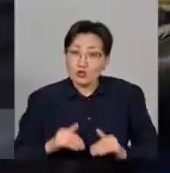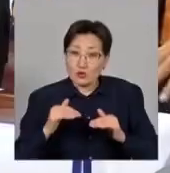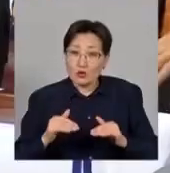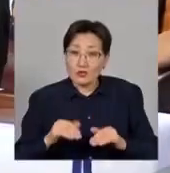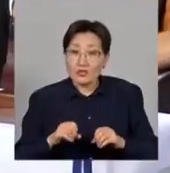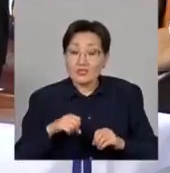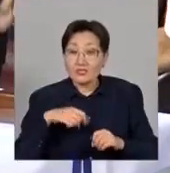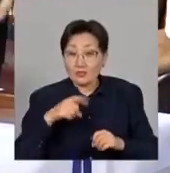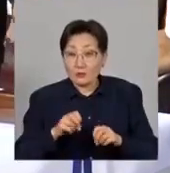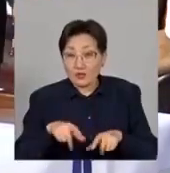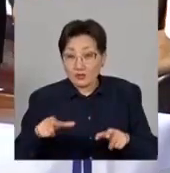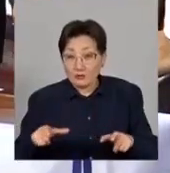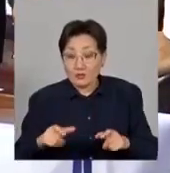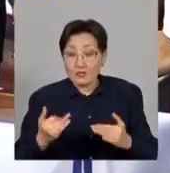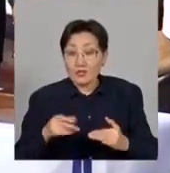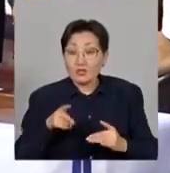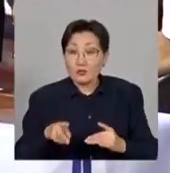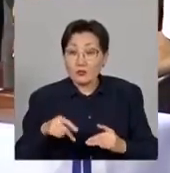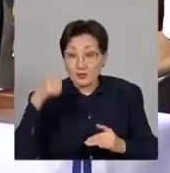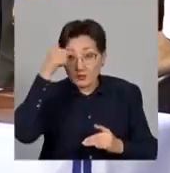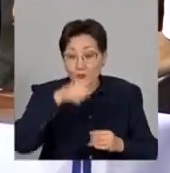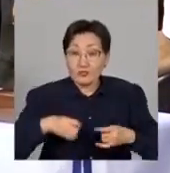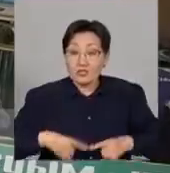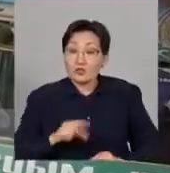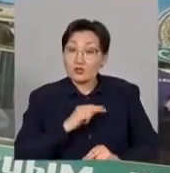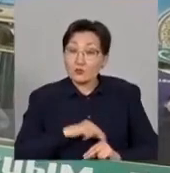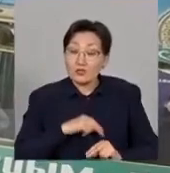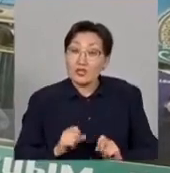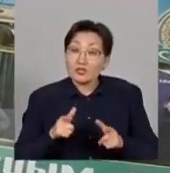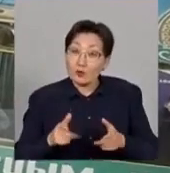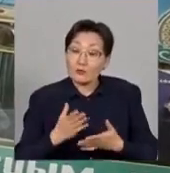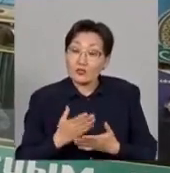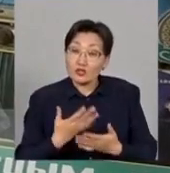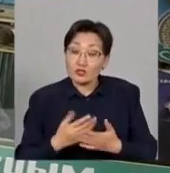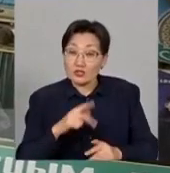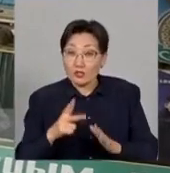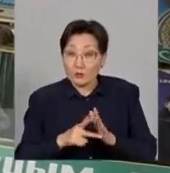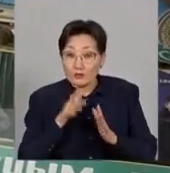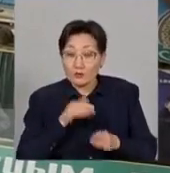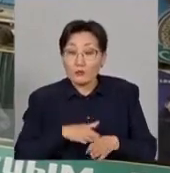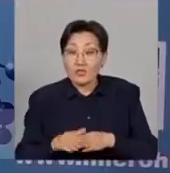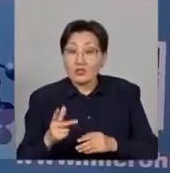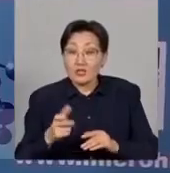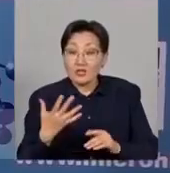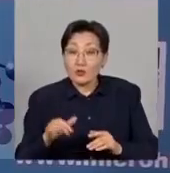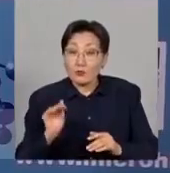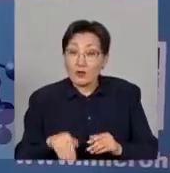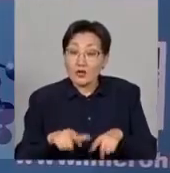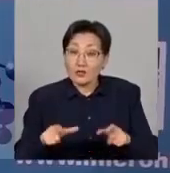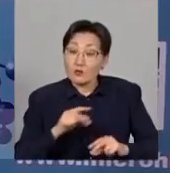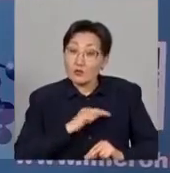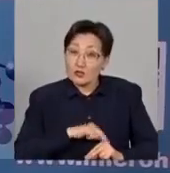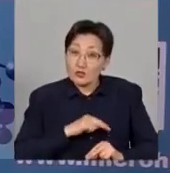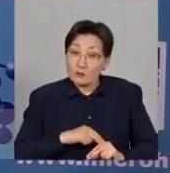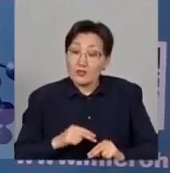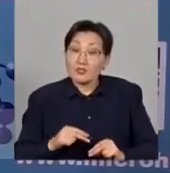экономист Мақсат Халық. Мәселен, қазір 2000 жылы туғандар жұмысқа араласып жатыр. Шамамен 18 жасқа толған 350 000 адам еңбек нарығына